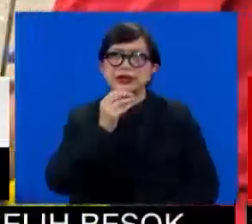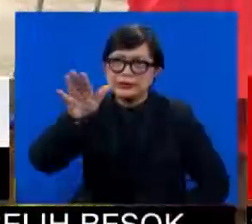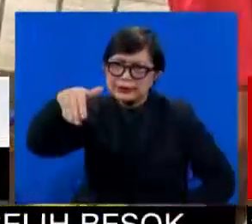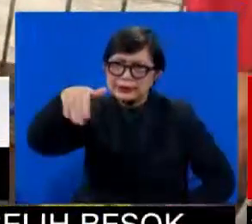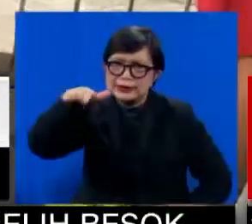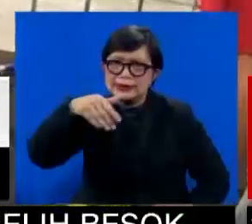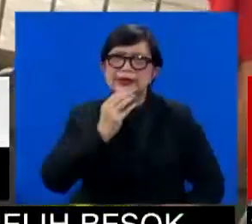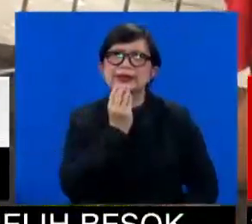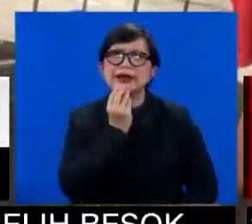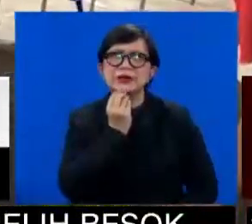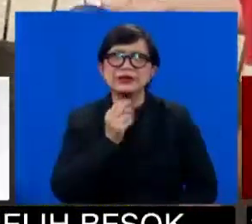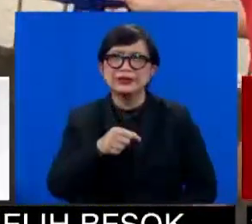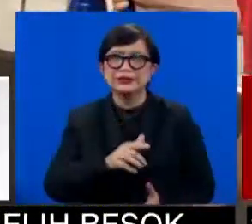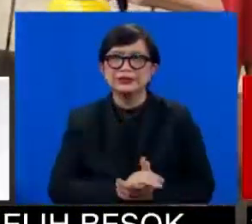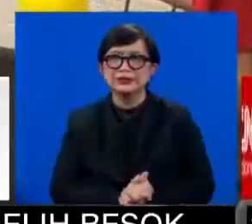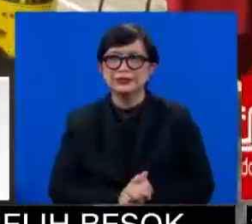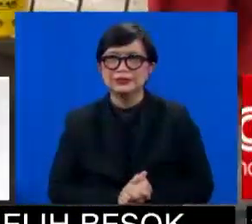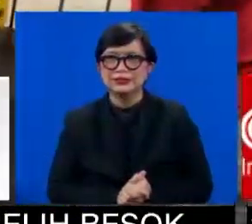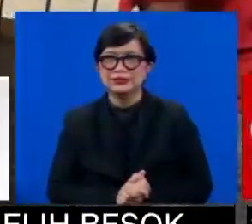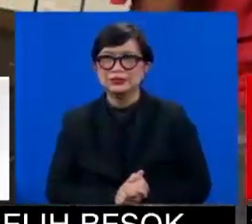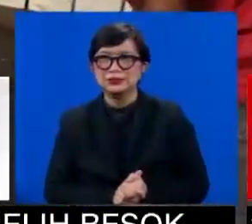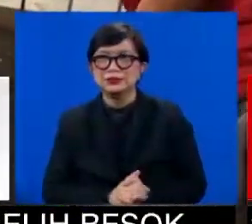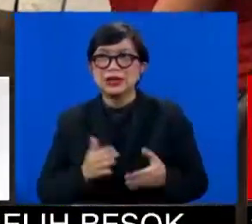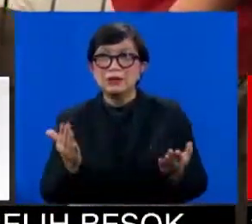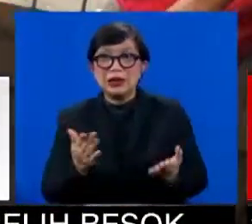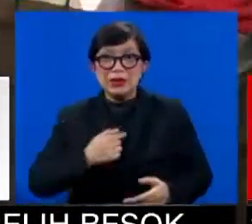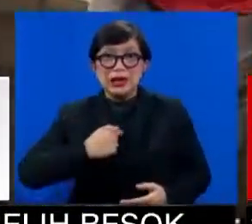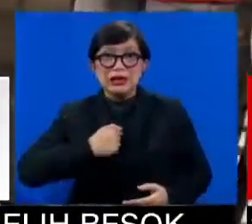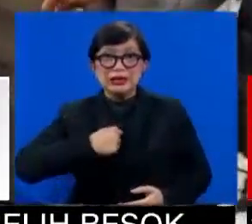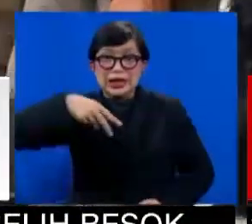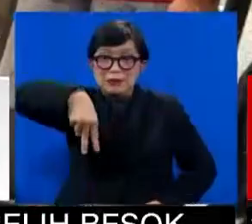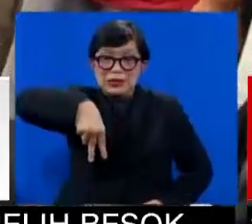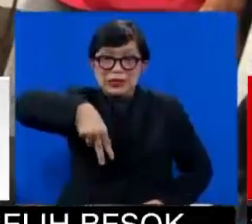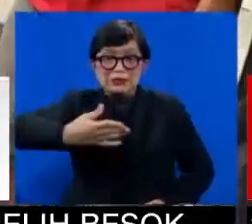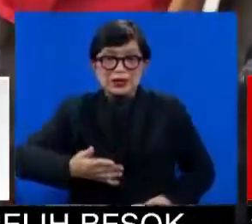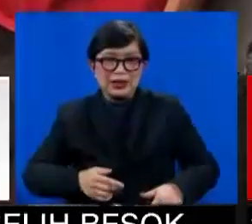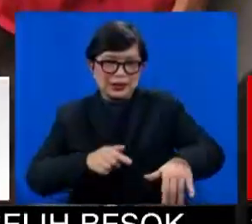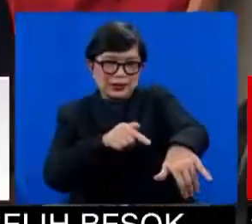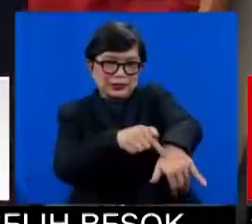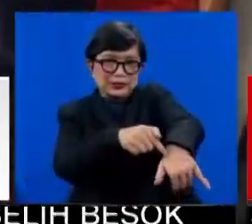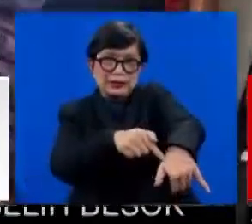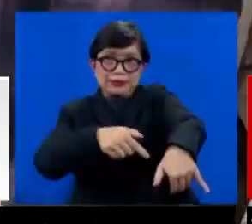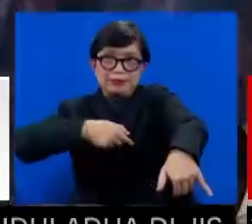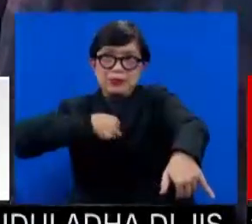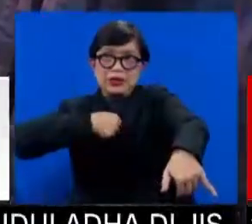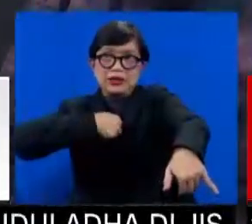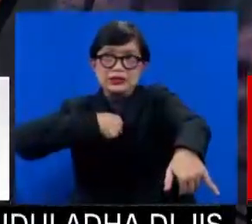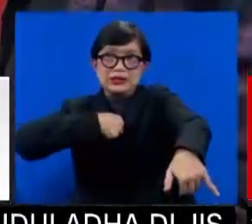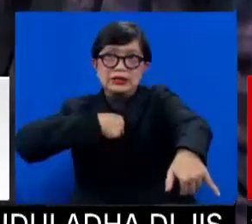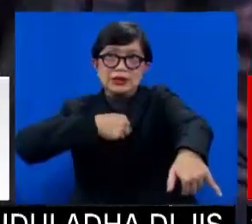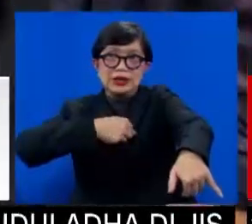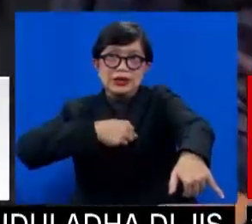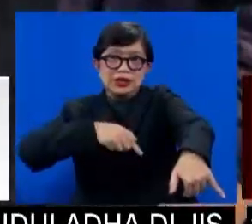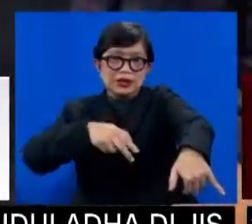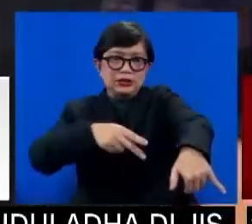Aduh, ntar dulu, ntar dulu. Nih, saya agak bingung, Bang. Bang, ini mandiin saya berdiri di mana nih? Samping, yang bener samping ya. Saya kalau di depan ngeri di seruduk,